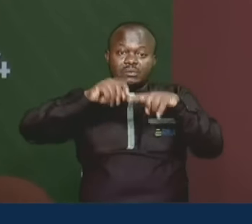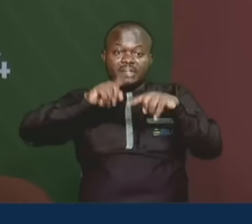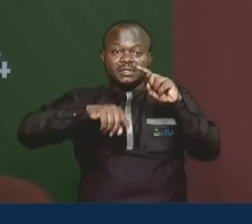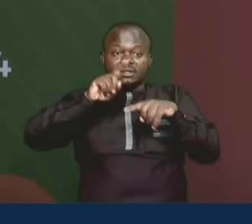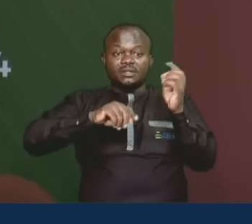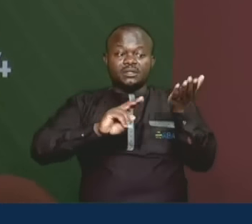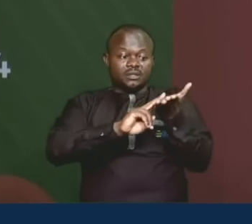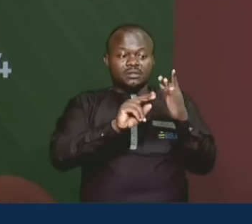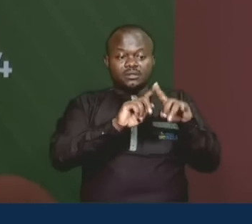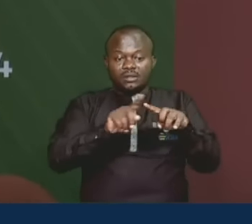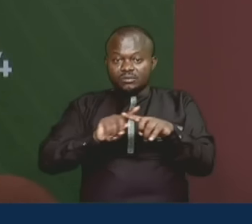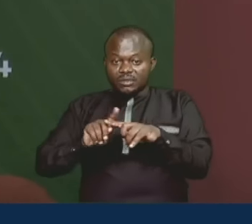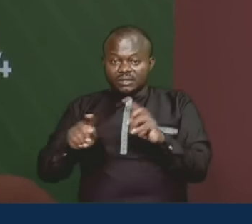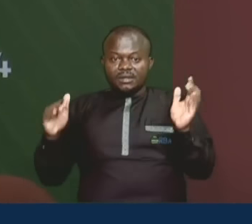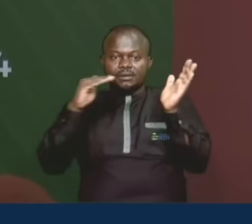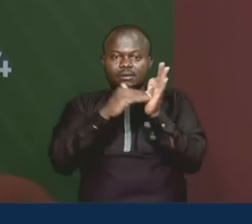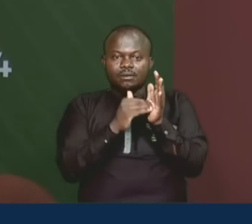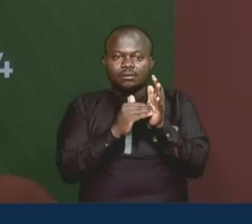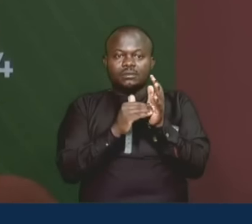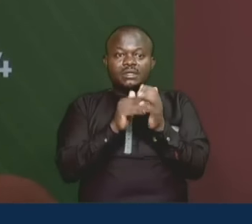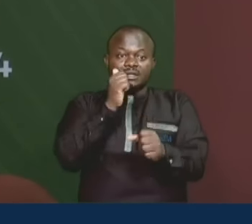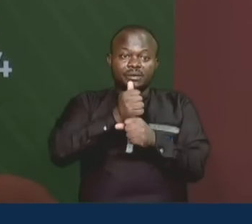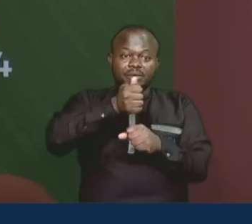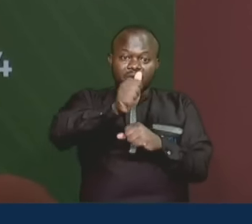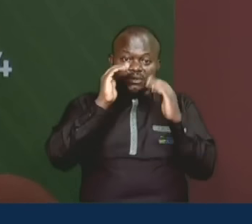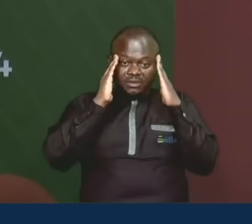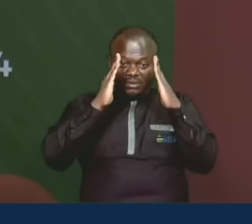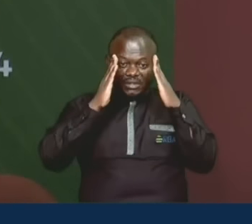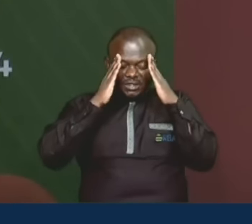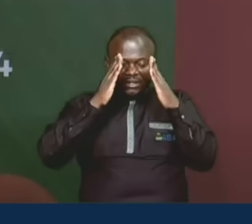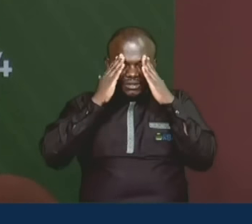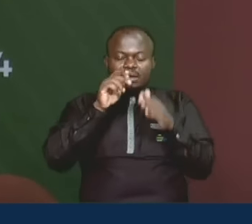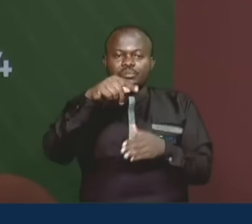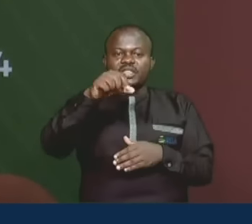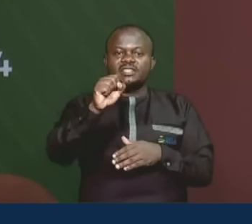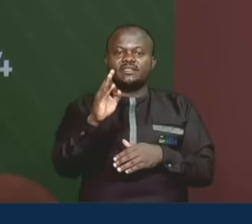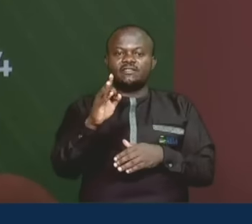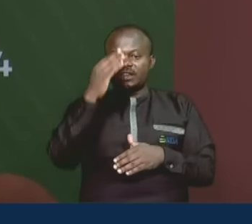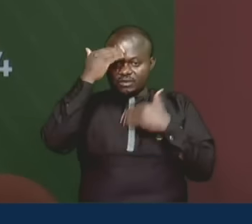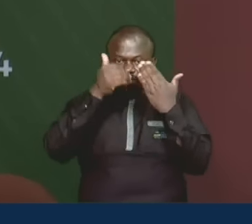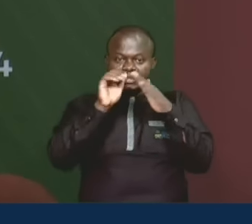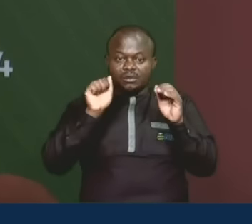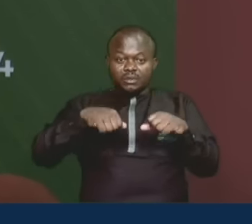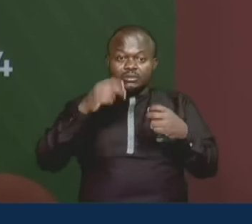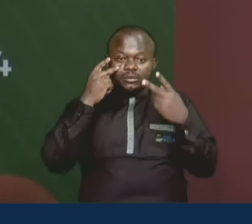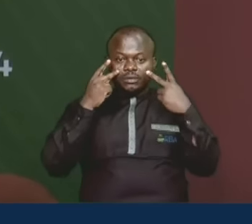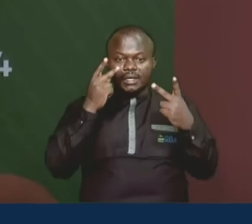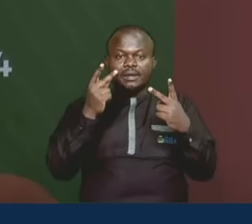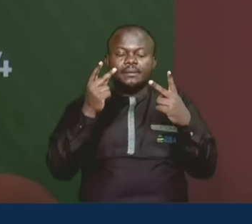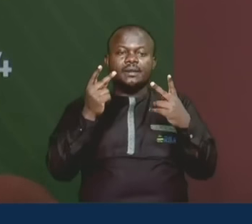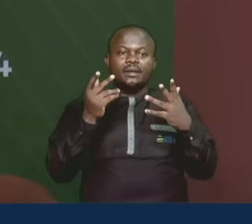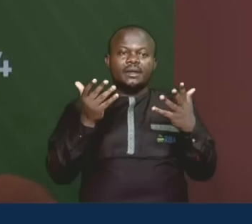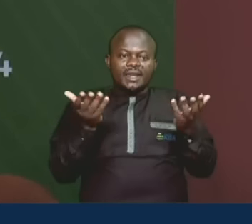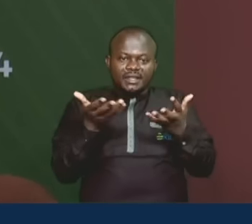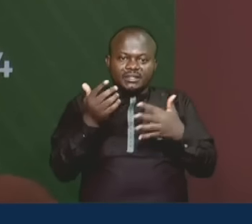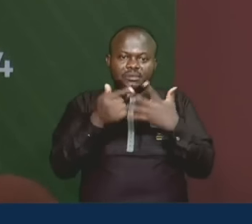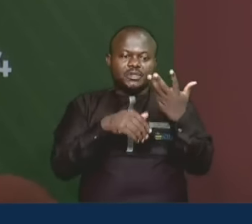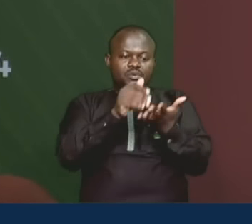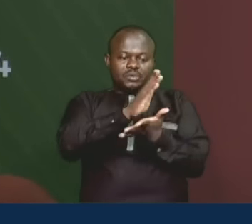zitandukanye, ndetse n'abikora ku giti cyabo cyangwa private sector, kugira ngo barebe ese bimwe mu byavuye